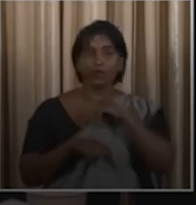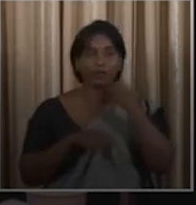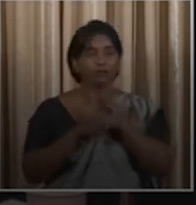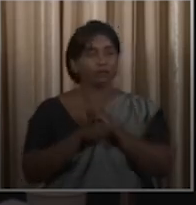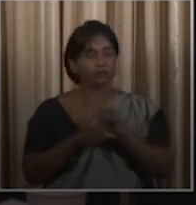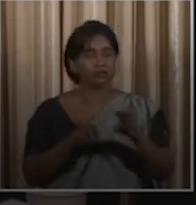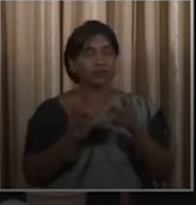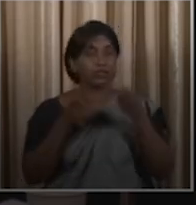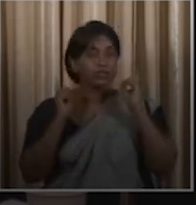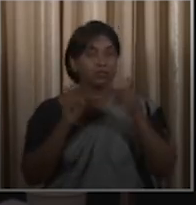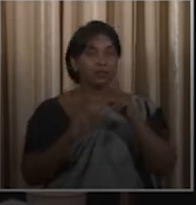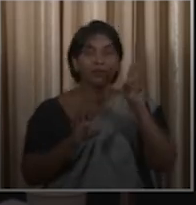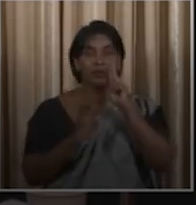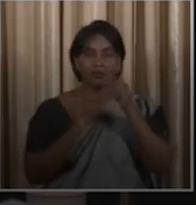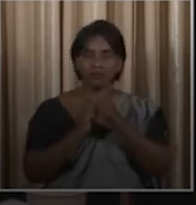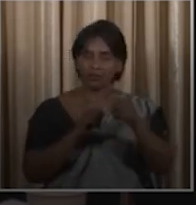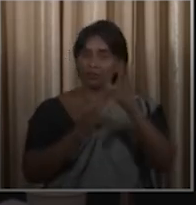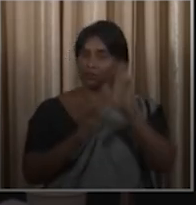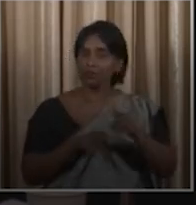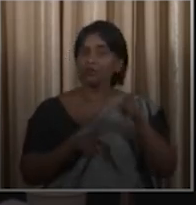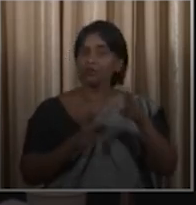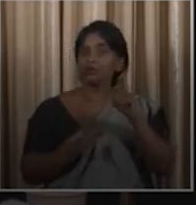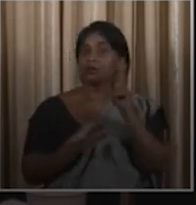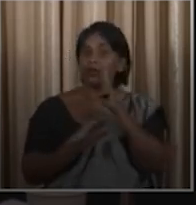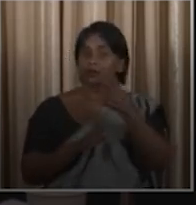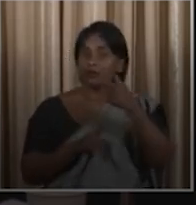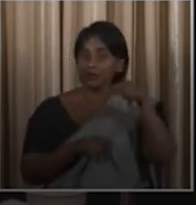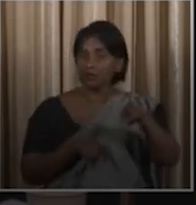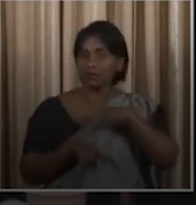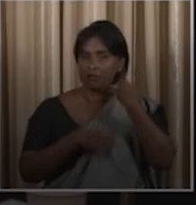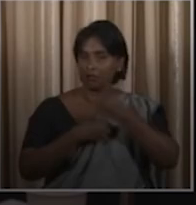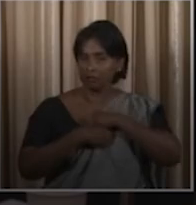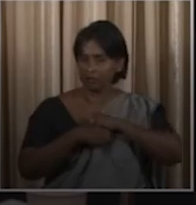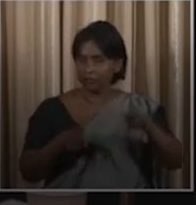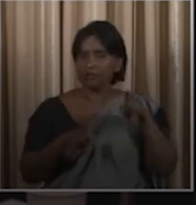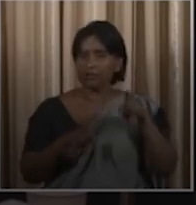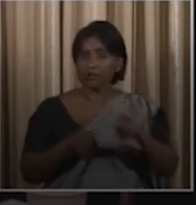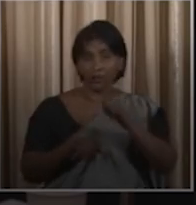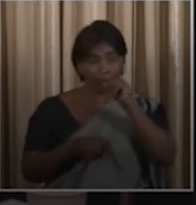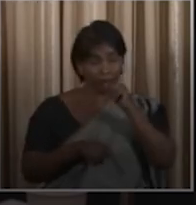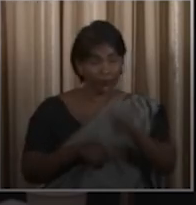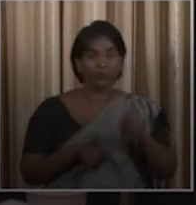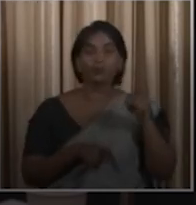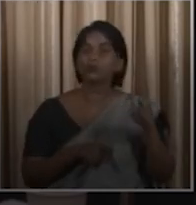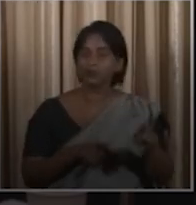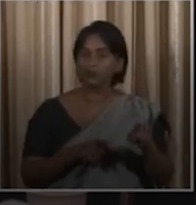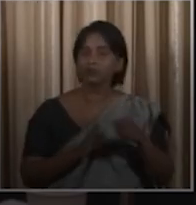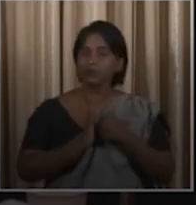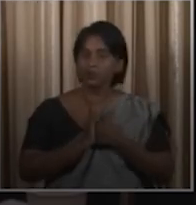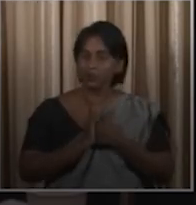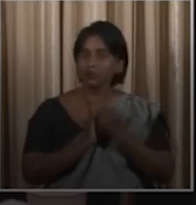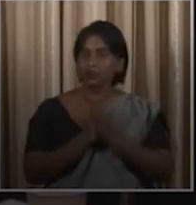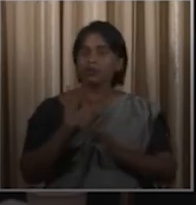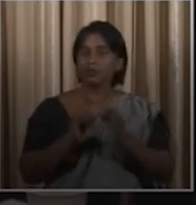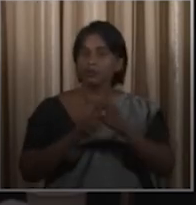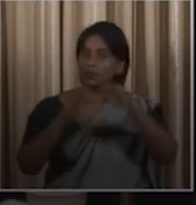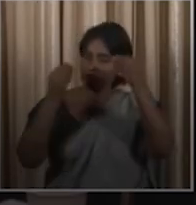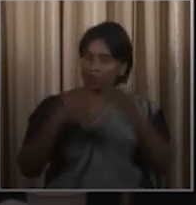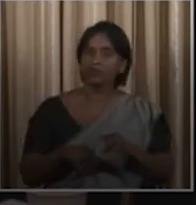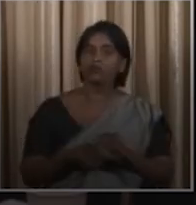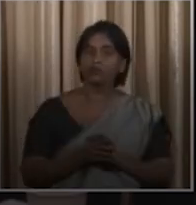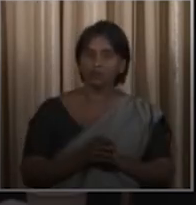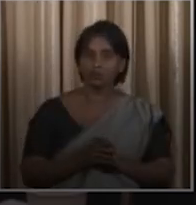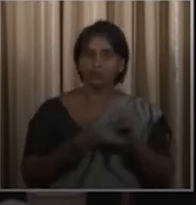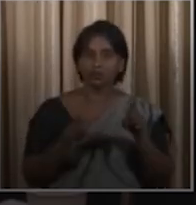sakramenti bin. Dan Rani Wickremesinghe melewa ke silam sahati kawasing garu menteri itu punya parajar patkarno. Oh mana dahanggat kehua,